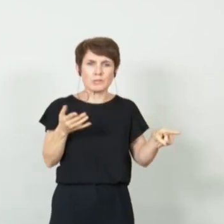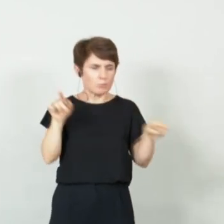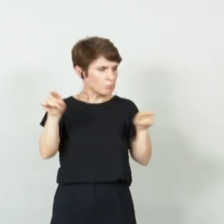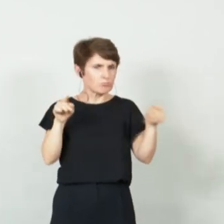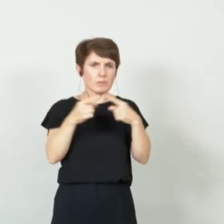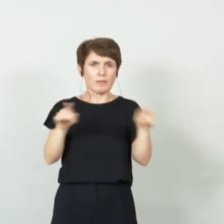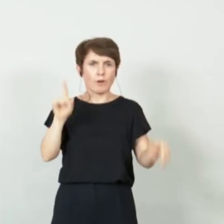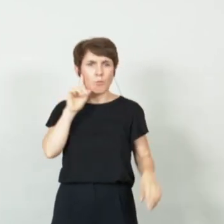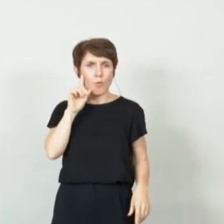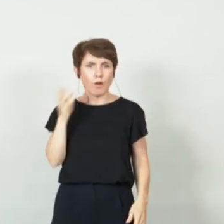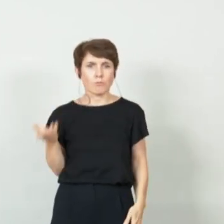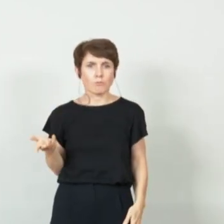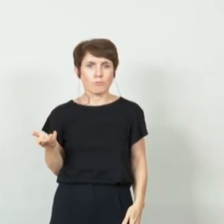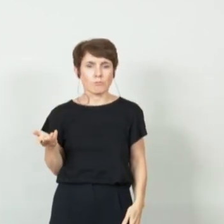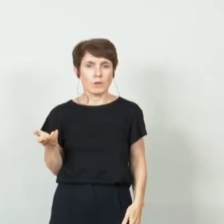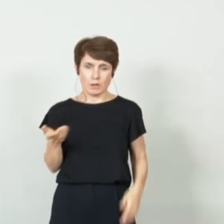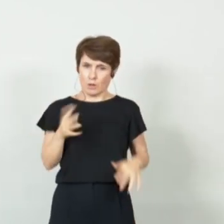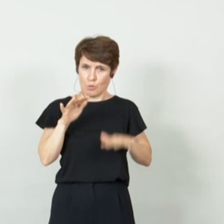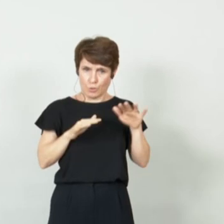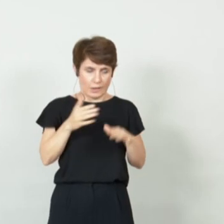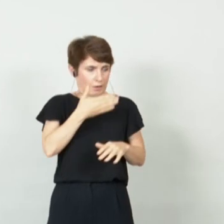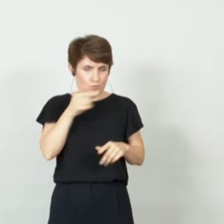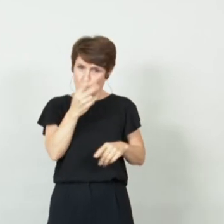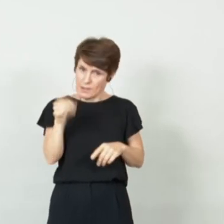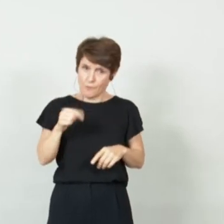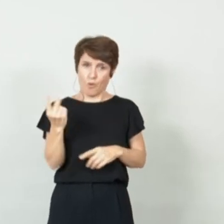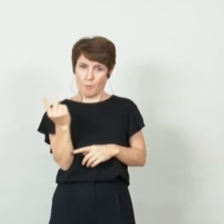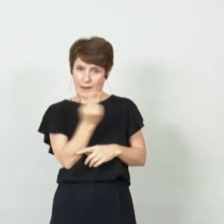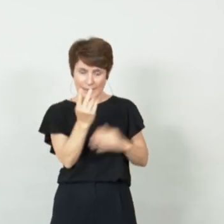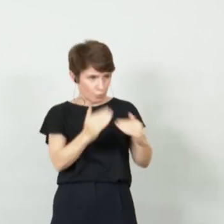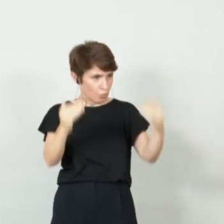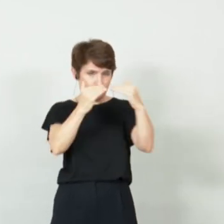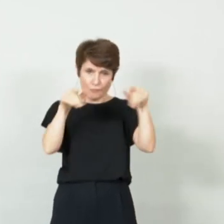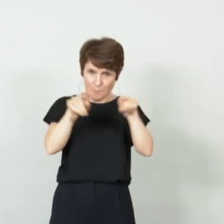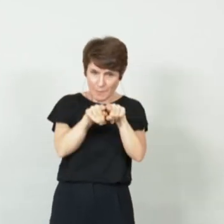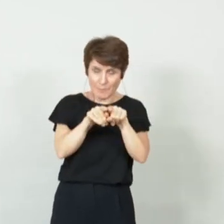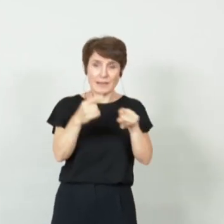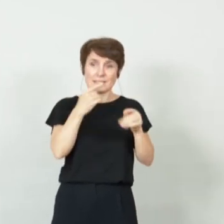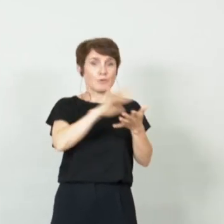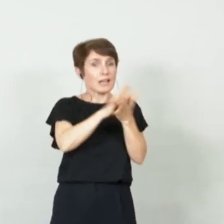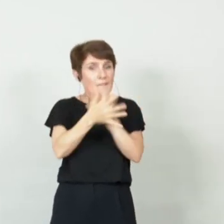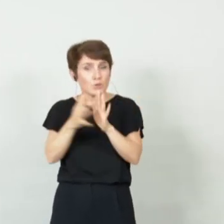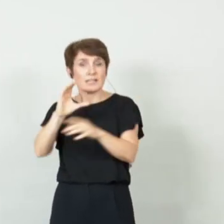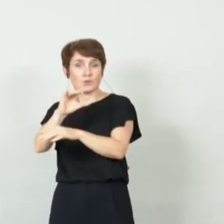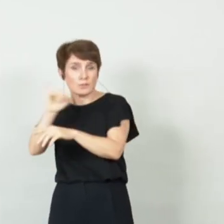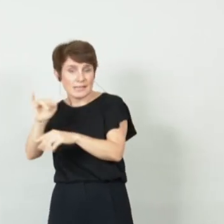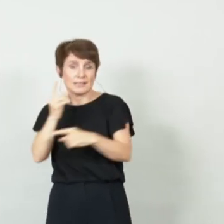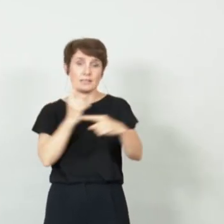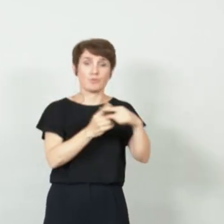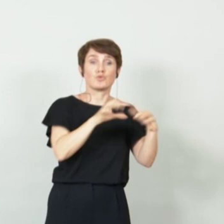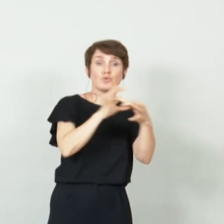pas alors pour les subventions de coordination de traiter à égalité les associations représentatives d'habitants que sont les CCI et les ions de